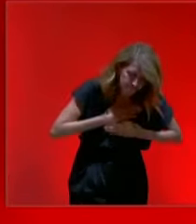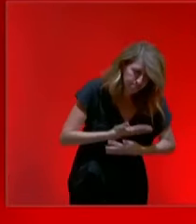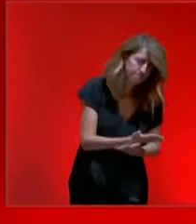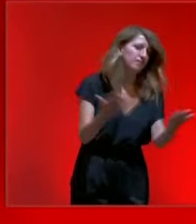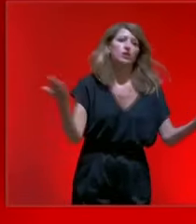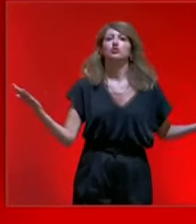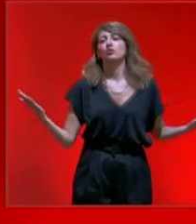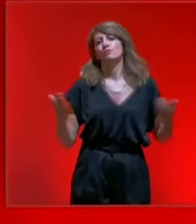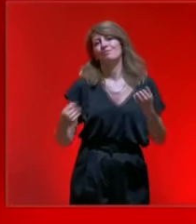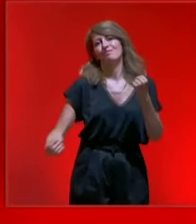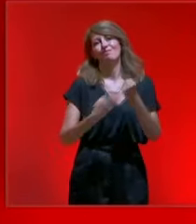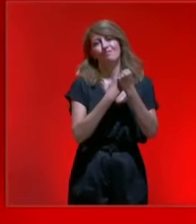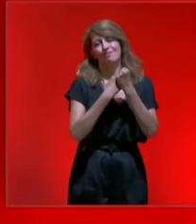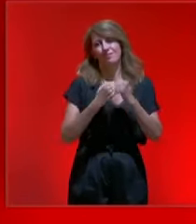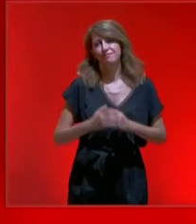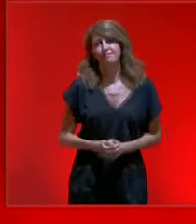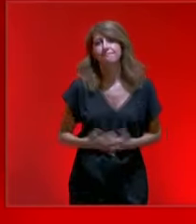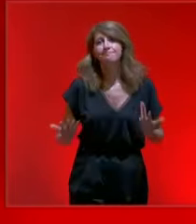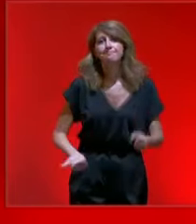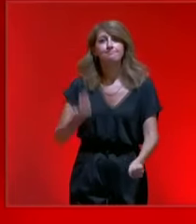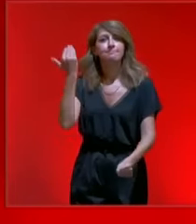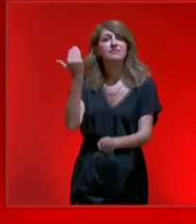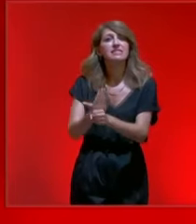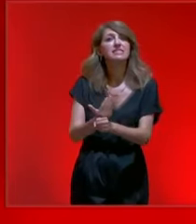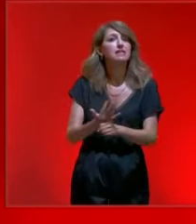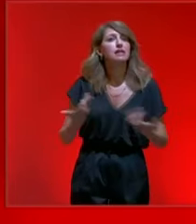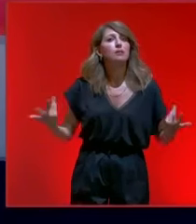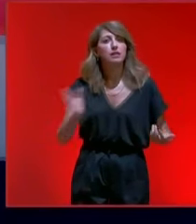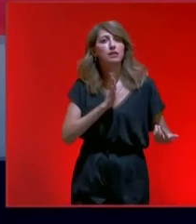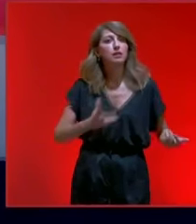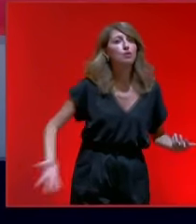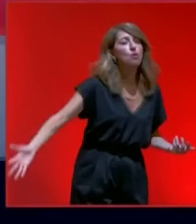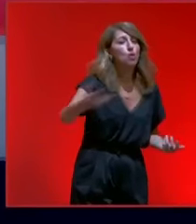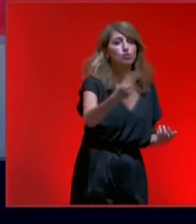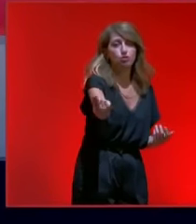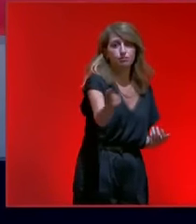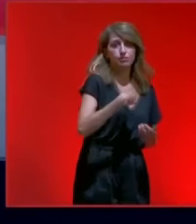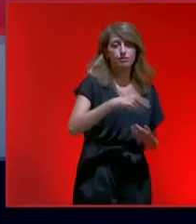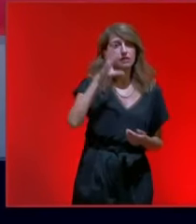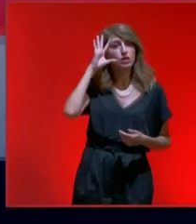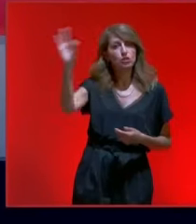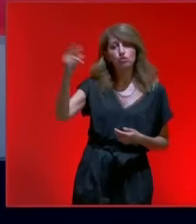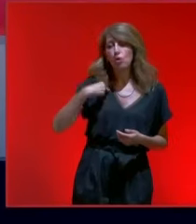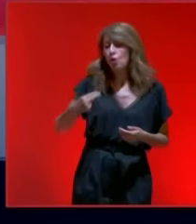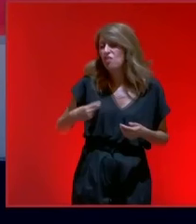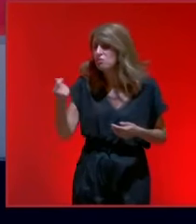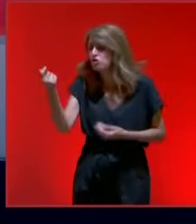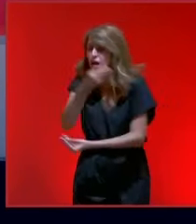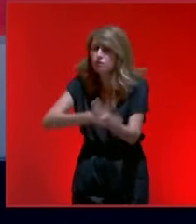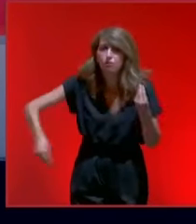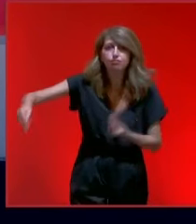Ζητάμε λοιπόν εντολή υπεράσπισης του δημόσιου πλούτου, εντολή υπεράσπισης των δημοκρατικών θεσμών